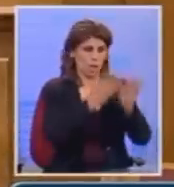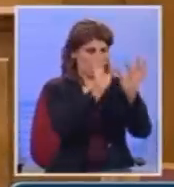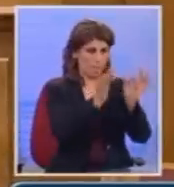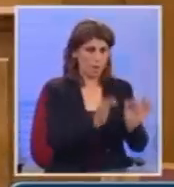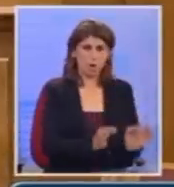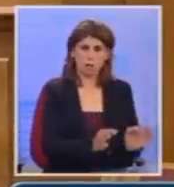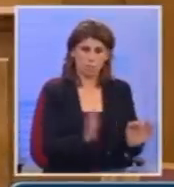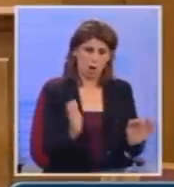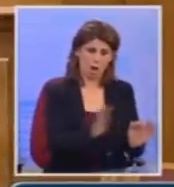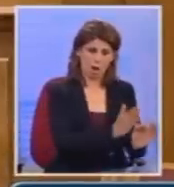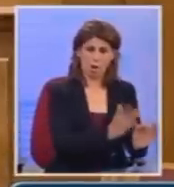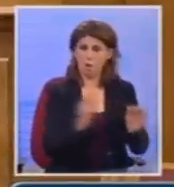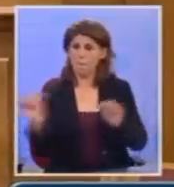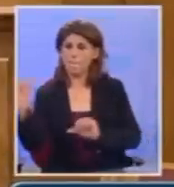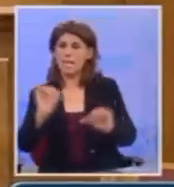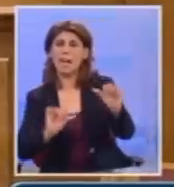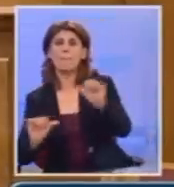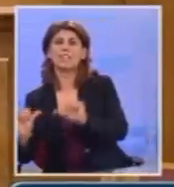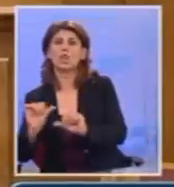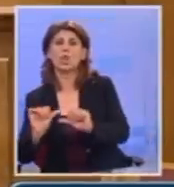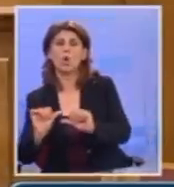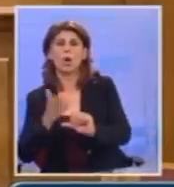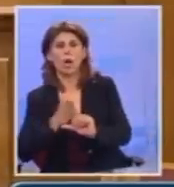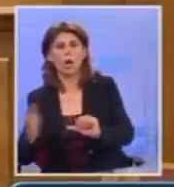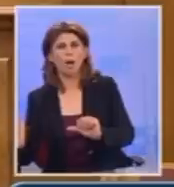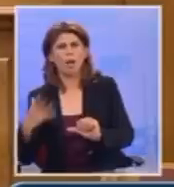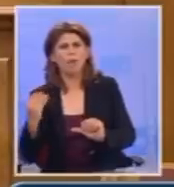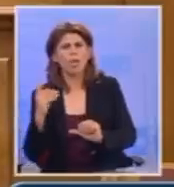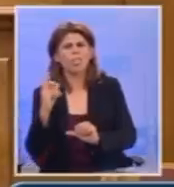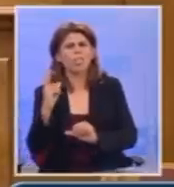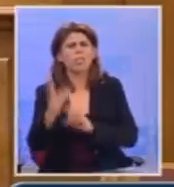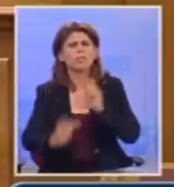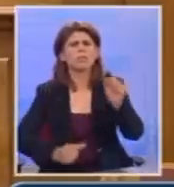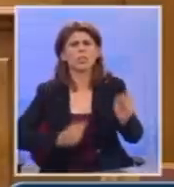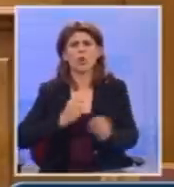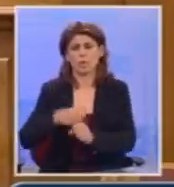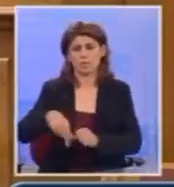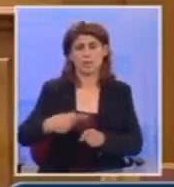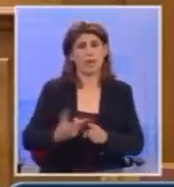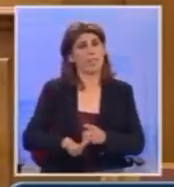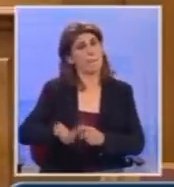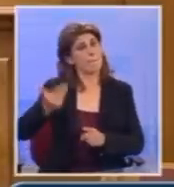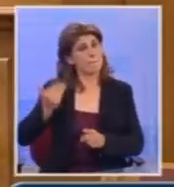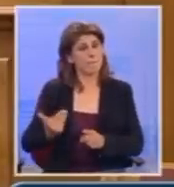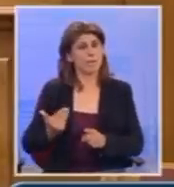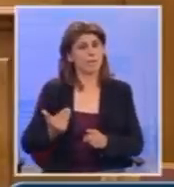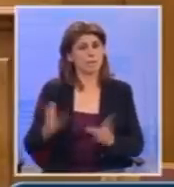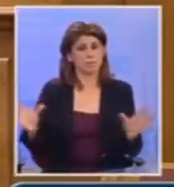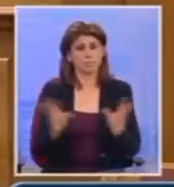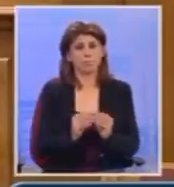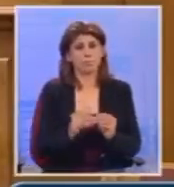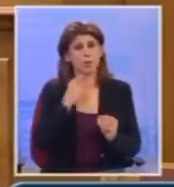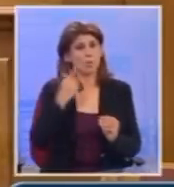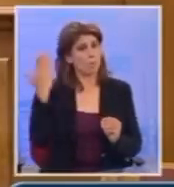από τα πειραματικά, όπως ίσχυε για δεκαετίες στη χώρα μας, προτού τα συμπτύξει ο